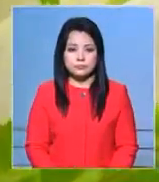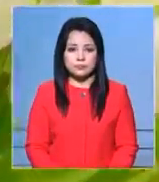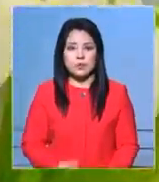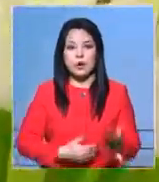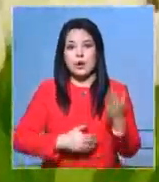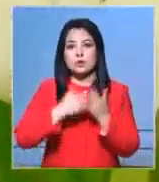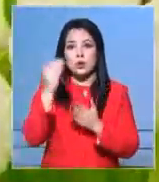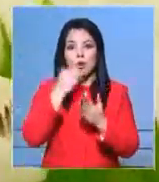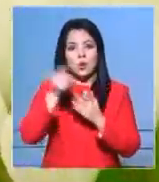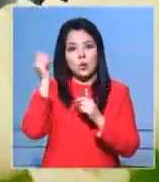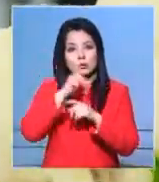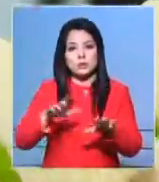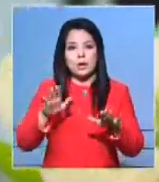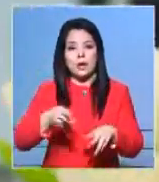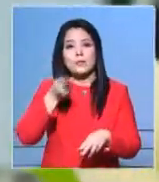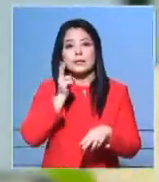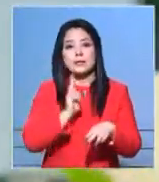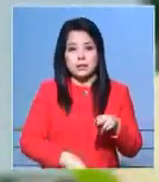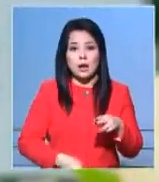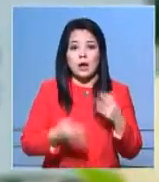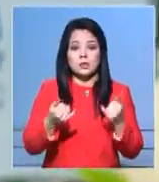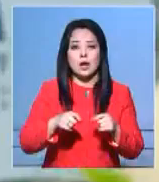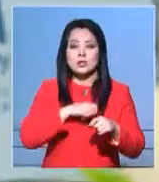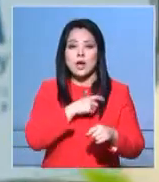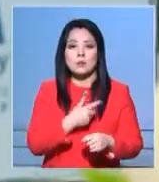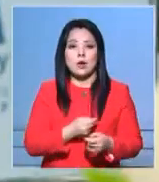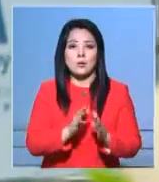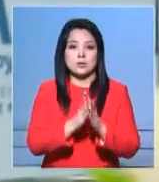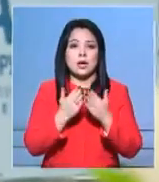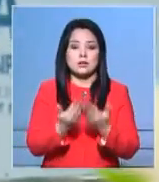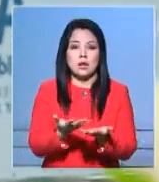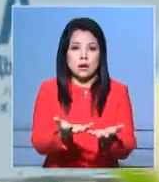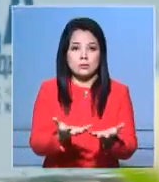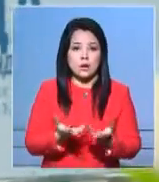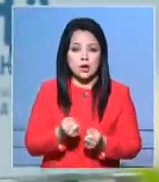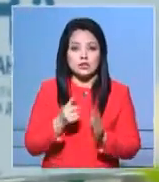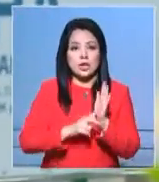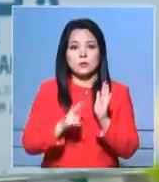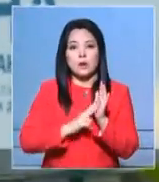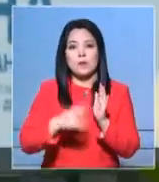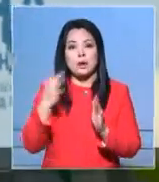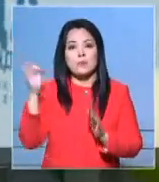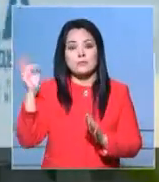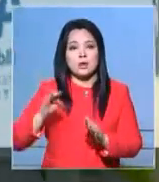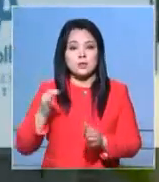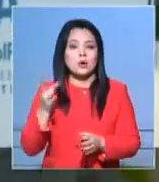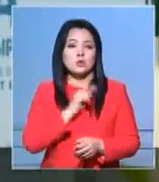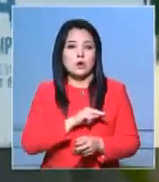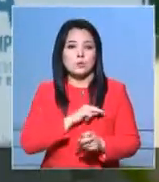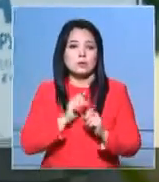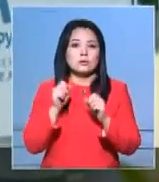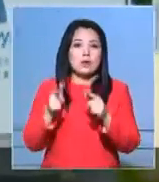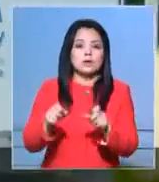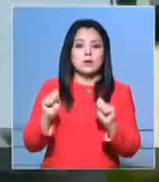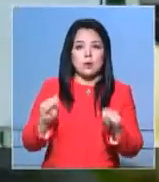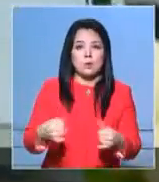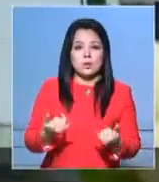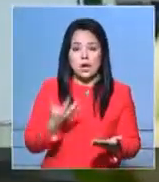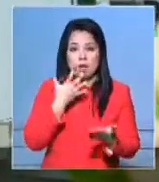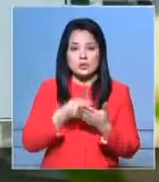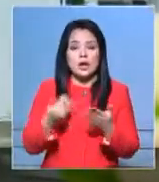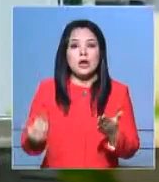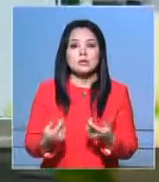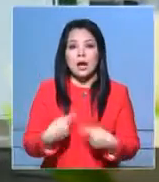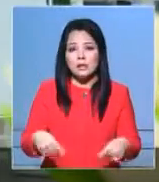Жоғарғы оқу орнын бітіріп, қолына диплом алған түлектердің 75% өз қалауы бойынша тұрақты жұмысқа орналасады. Ал